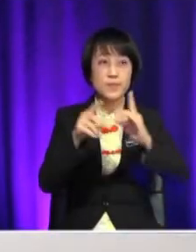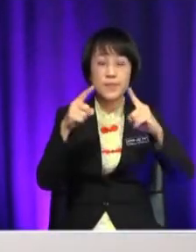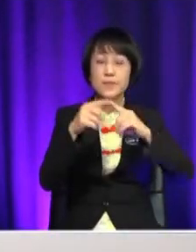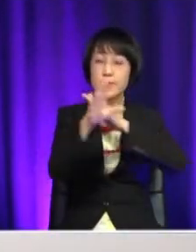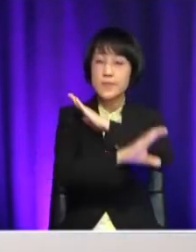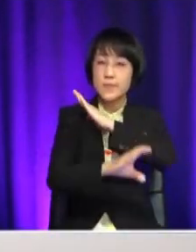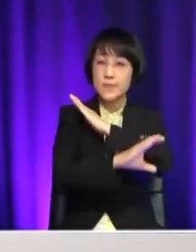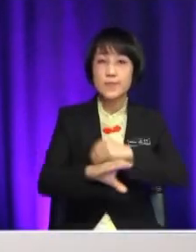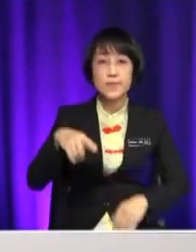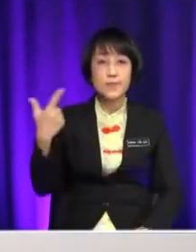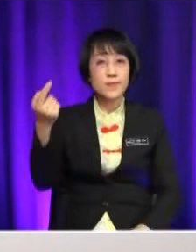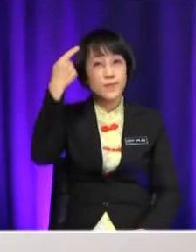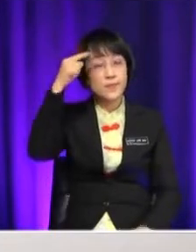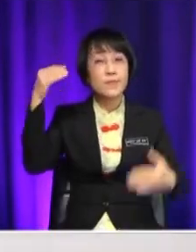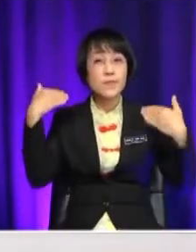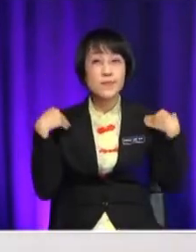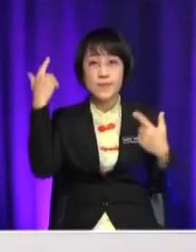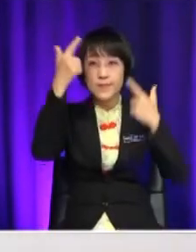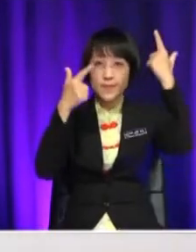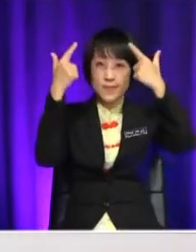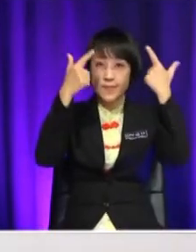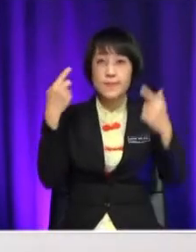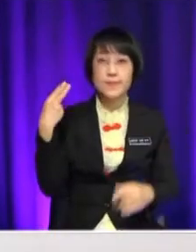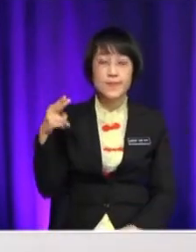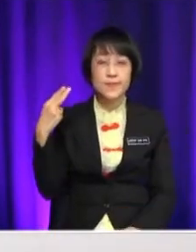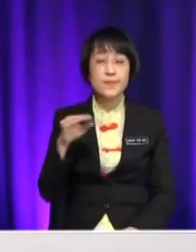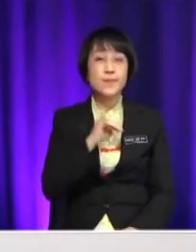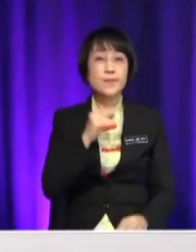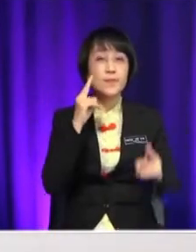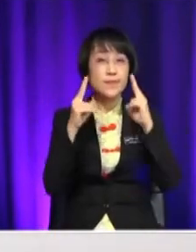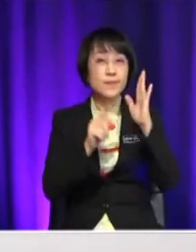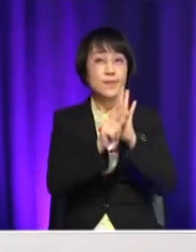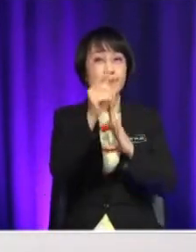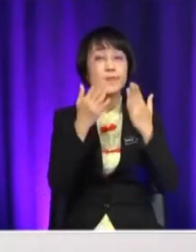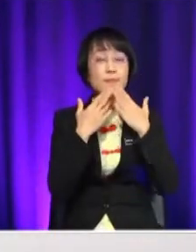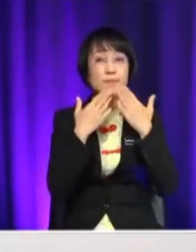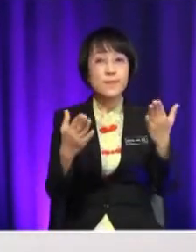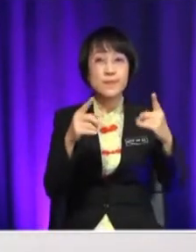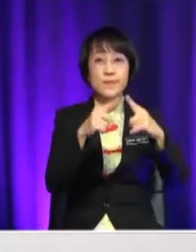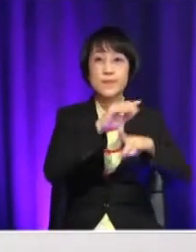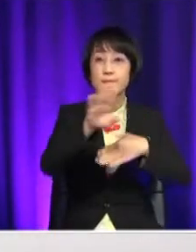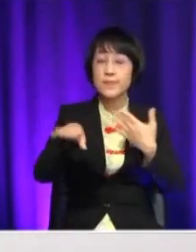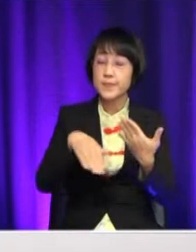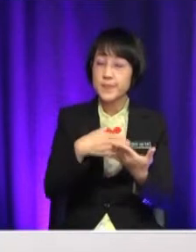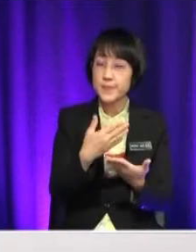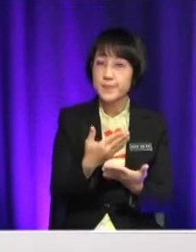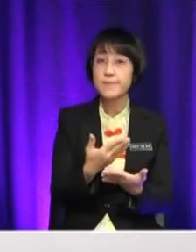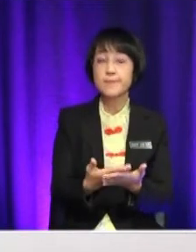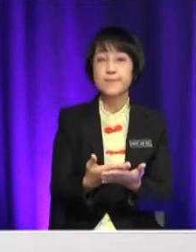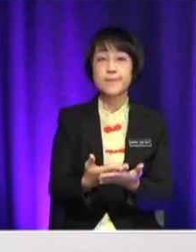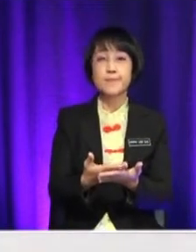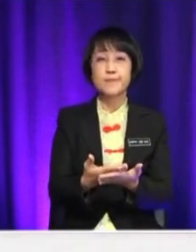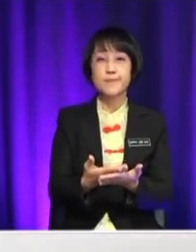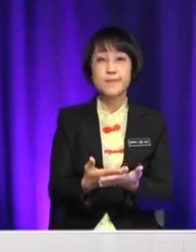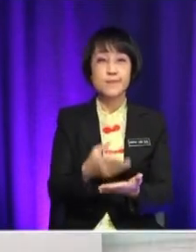Saya mewakili semua ahli panel mengucapkan setinggi-tinggi terima kasih kepada semua hadirin yang sudi menyaksikan forum ini.